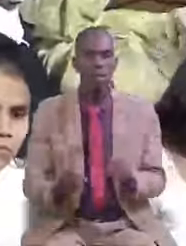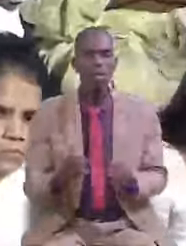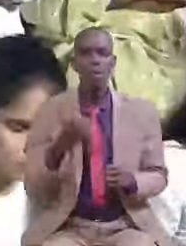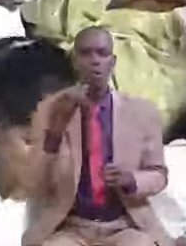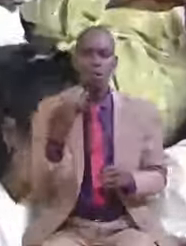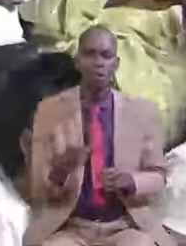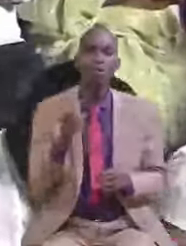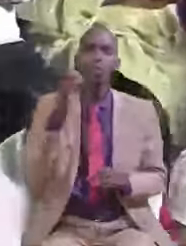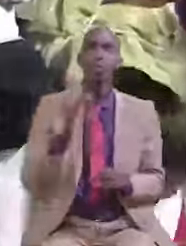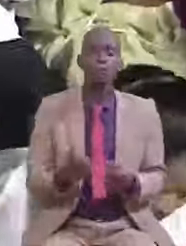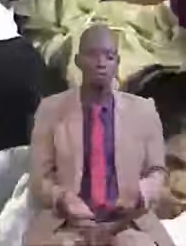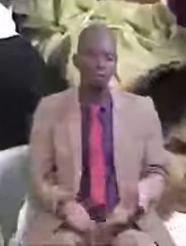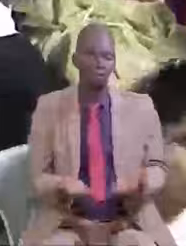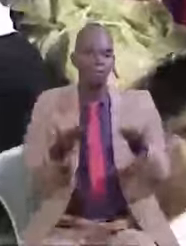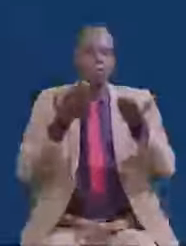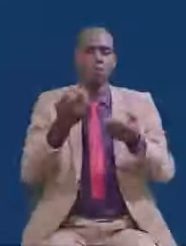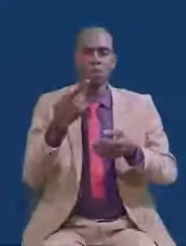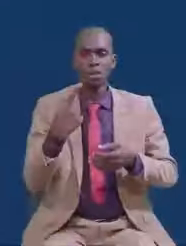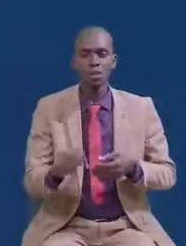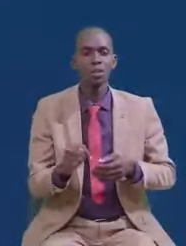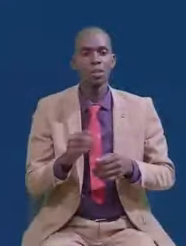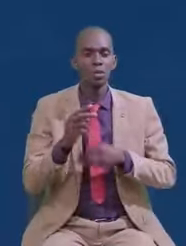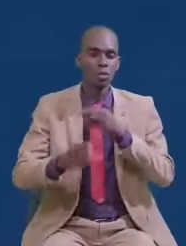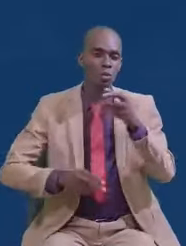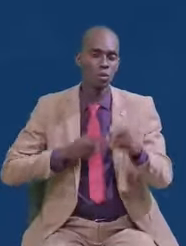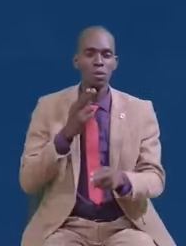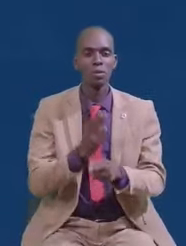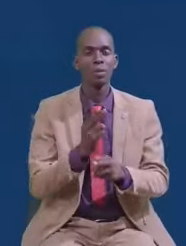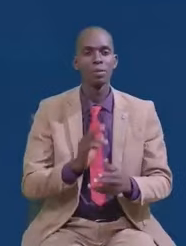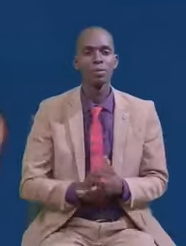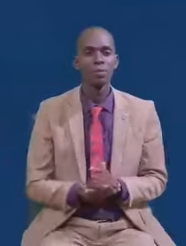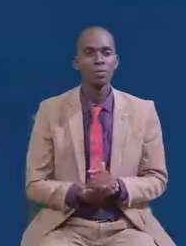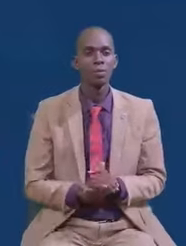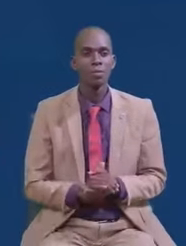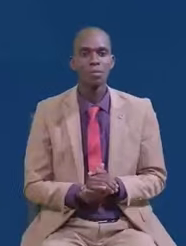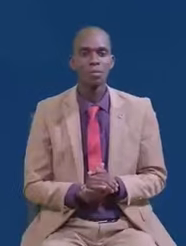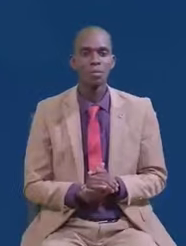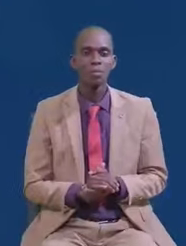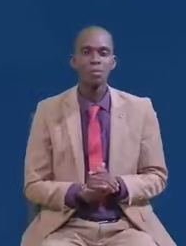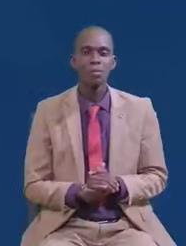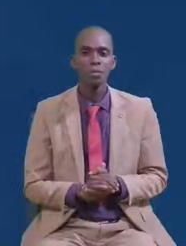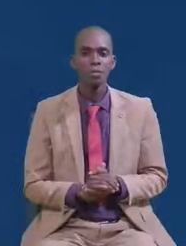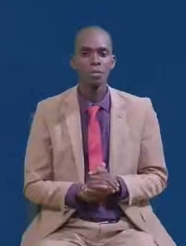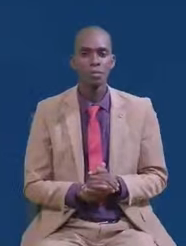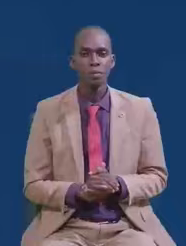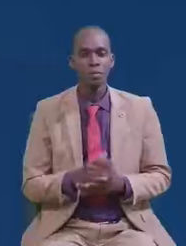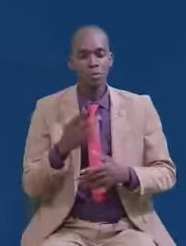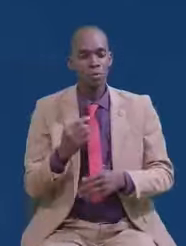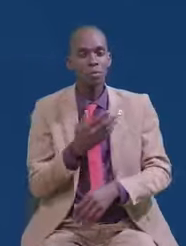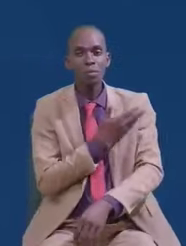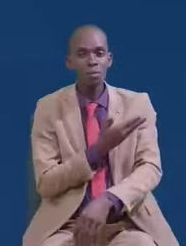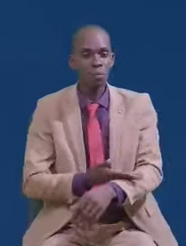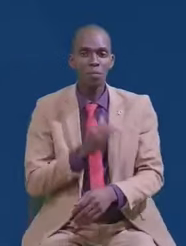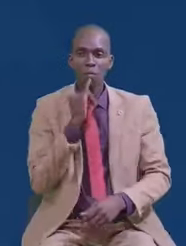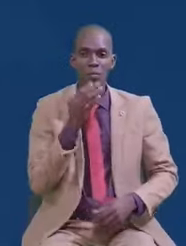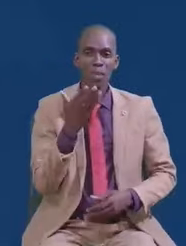quoique invisible, oui, il y a des colonnes éternelles qui soutiennent l'univers. Il a la Christ à la force, il